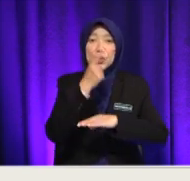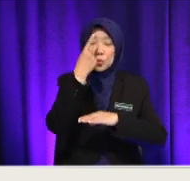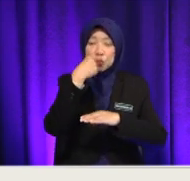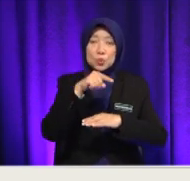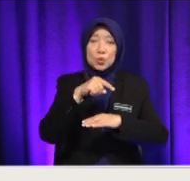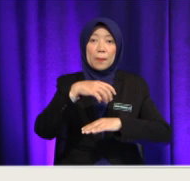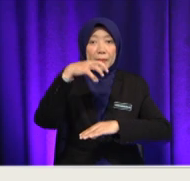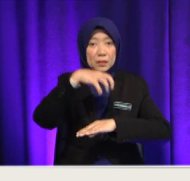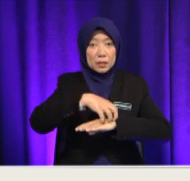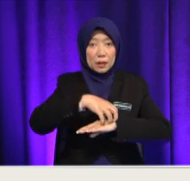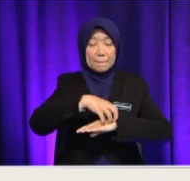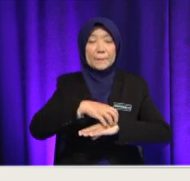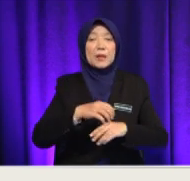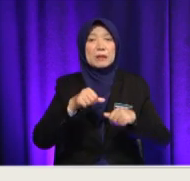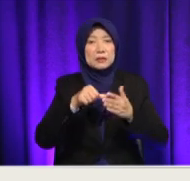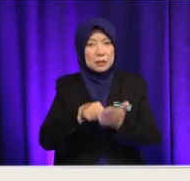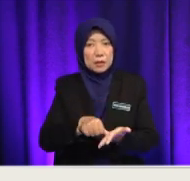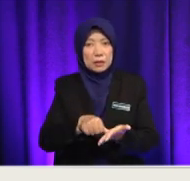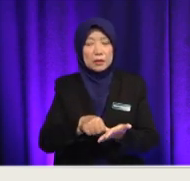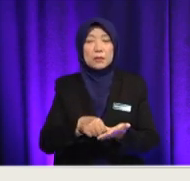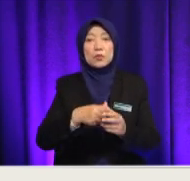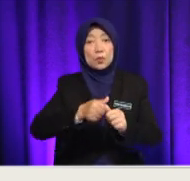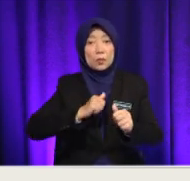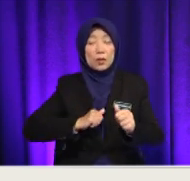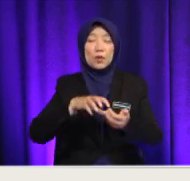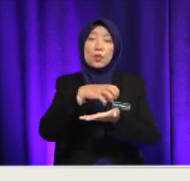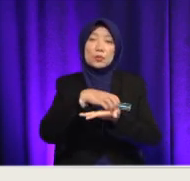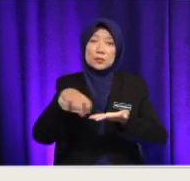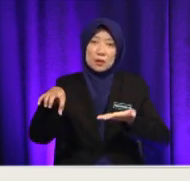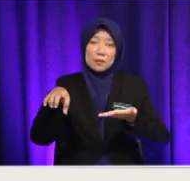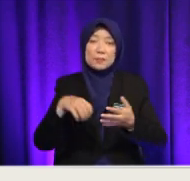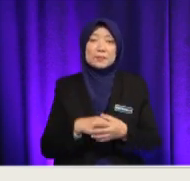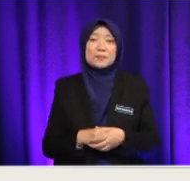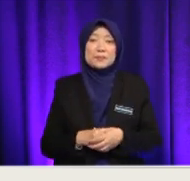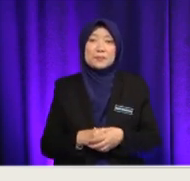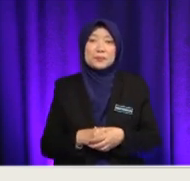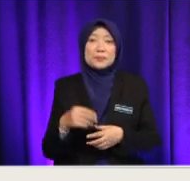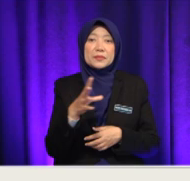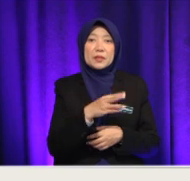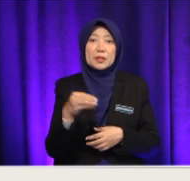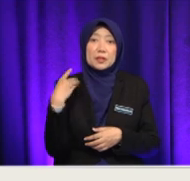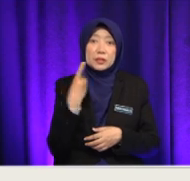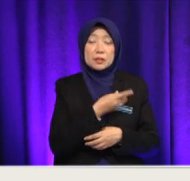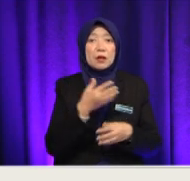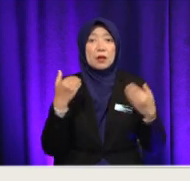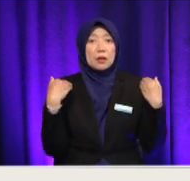tekanan. Untuk mengelakkan kerosakan pada peralatan elektrik. Dan kita ada perspek.